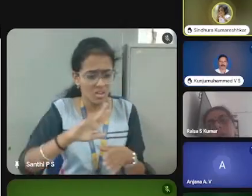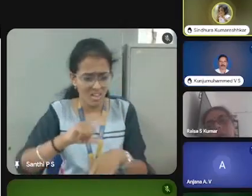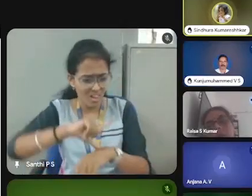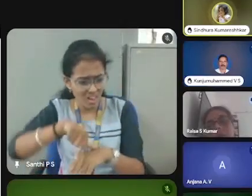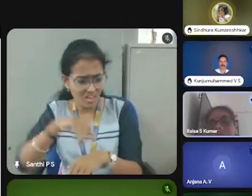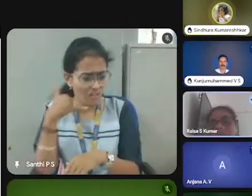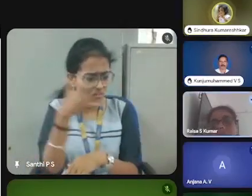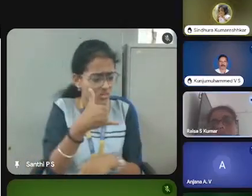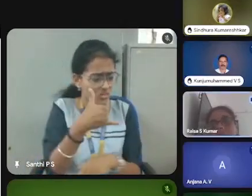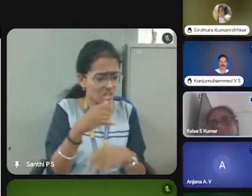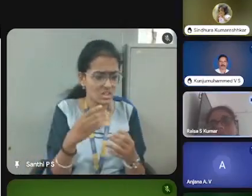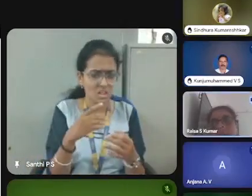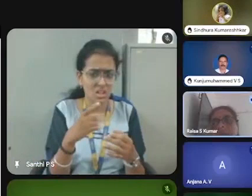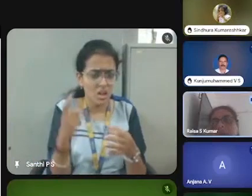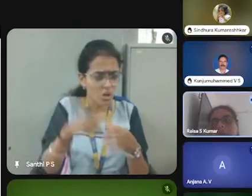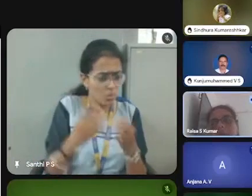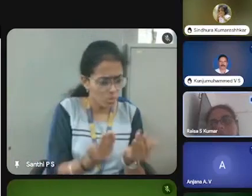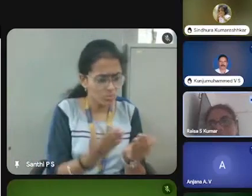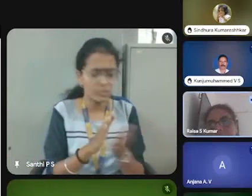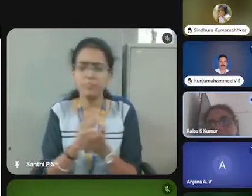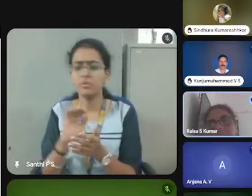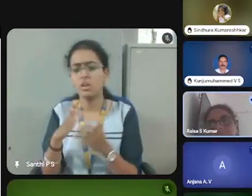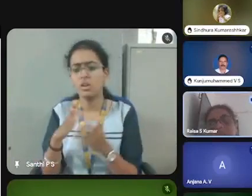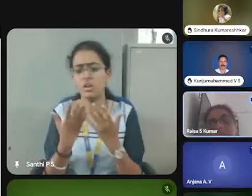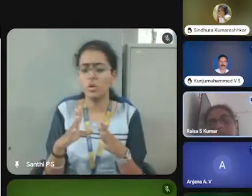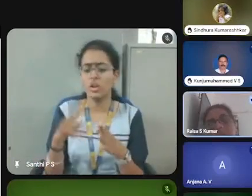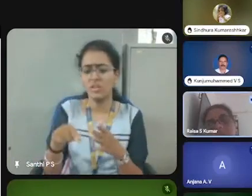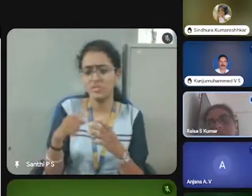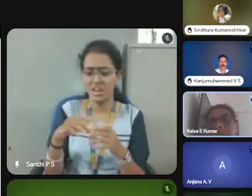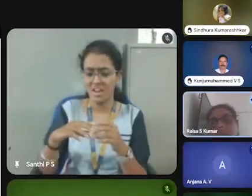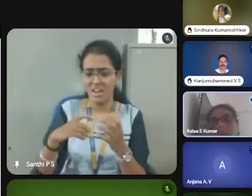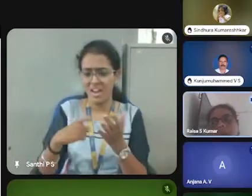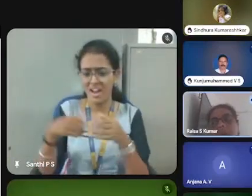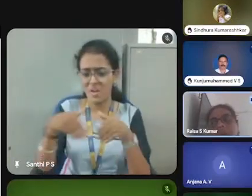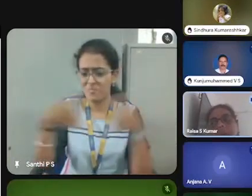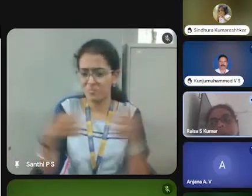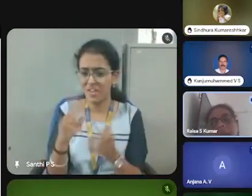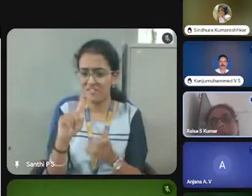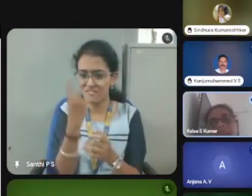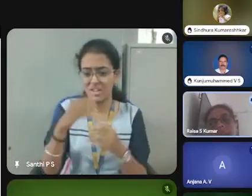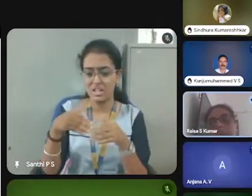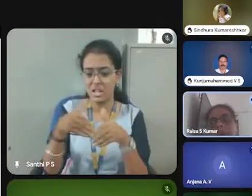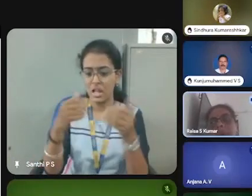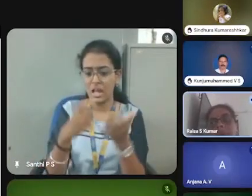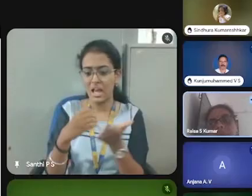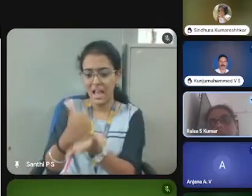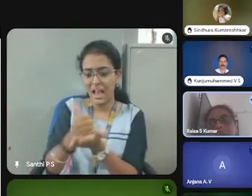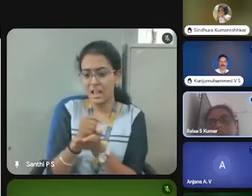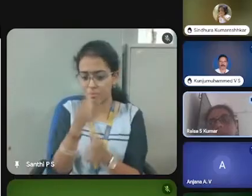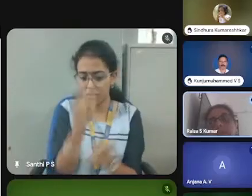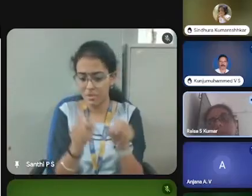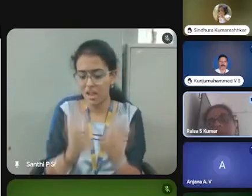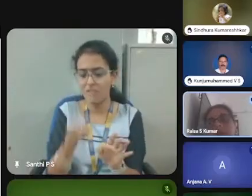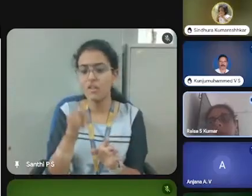മതിയോ ഈ മുകളിലെ നമ്പറിൽ? ഇവിടെ റിസപ്ഷനിസ്റ്റ് ഉണ്ടാവും. ജസ്റ്റ് OT അപ്പോയിന്റ്മെന്റ് എടുത്താൽ അവര് സമയം പറയും.